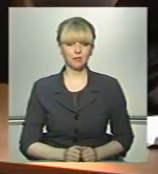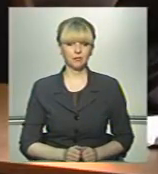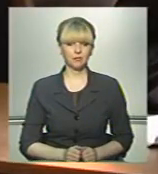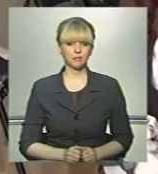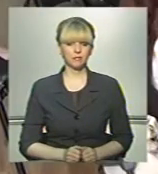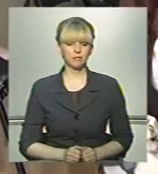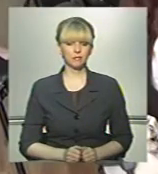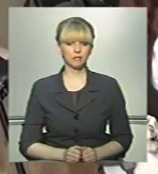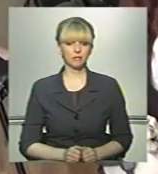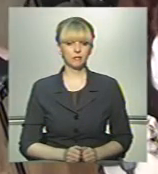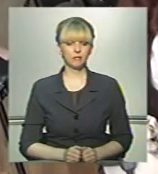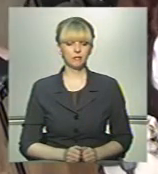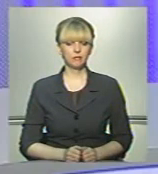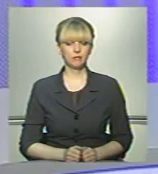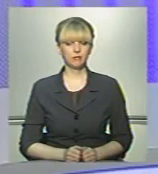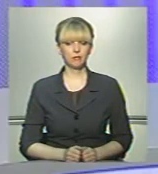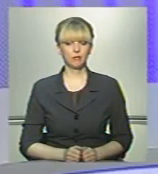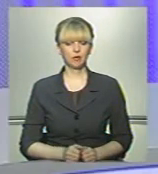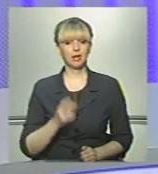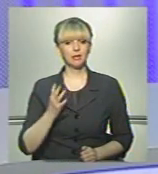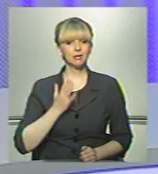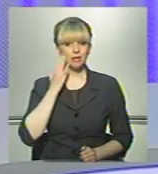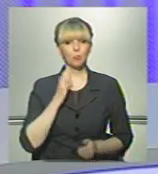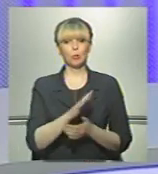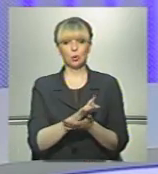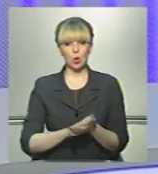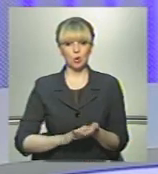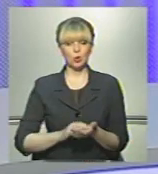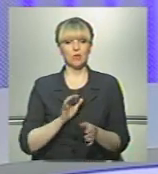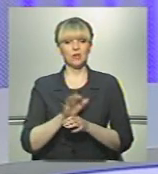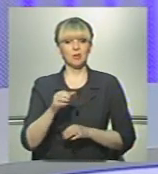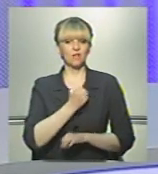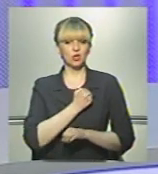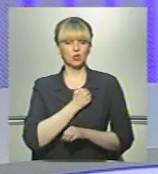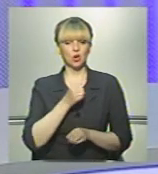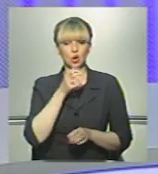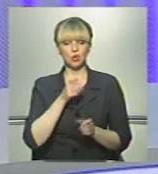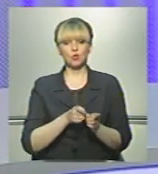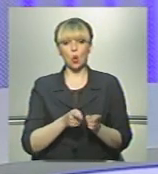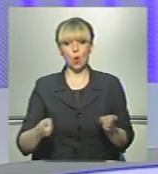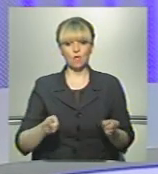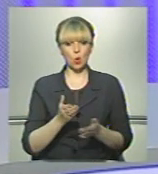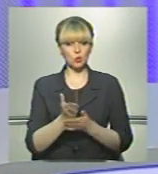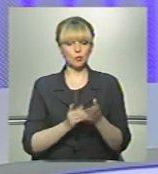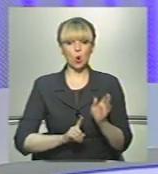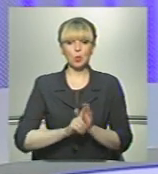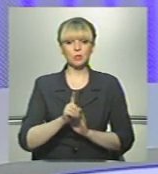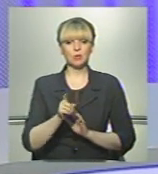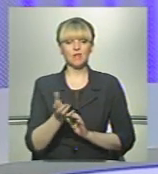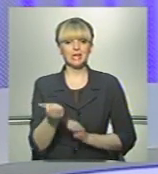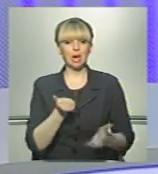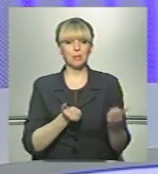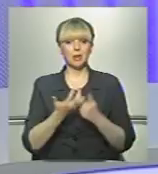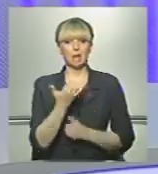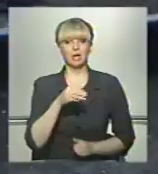Іван Чижик, телеканал «Буковина». На Буковині продовжують відправку солдатів строкової служби. Розпочався набір